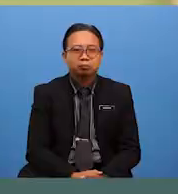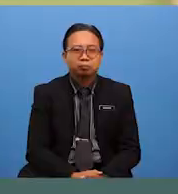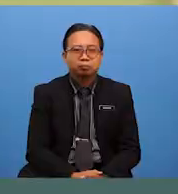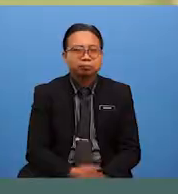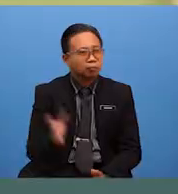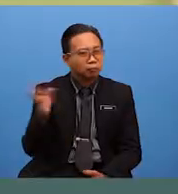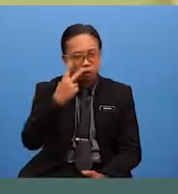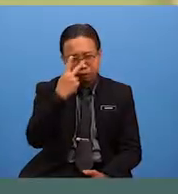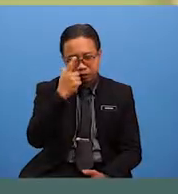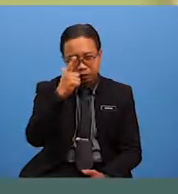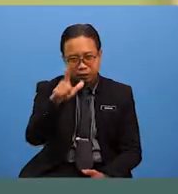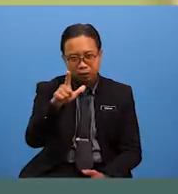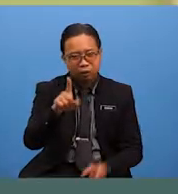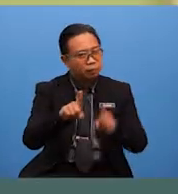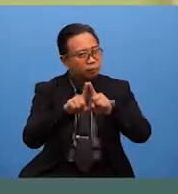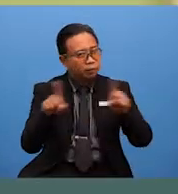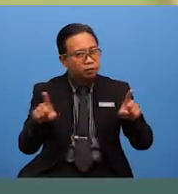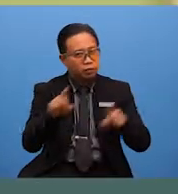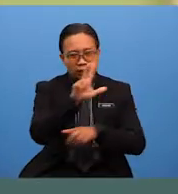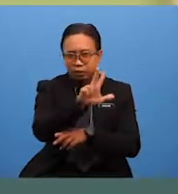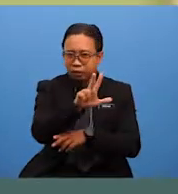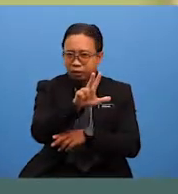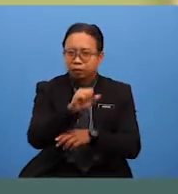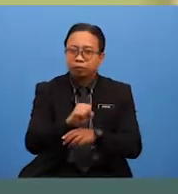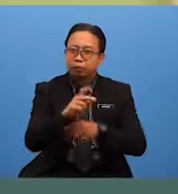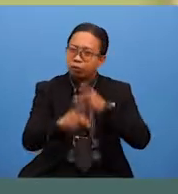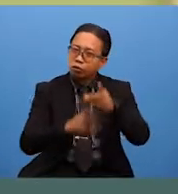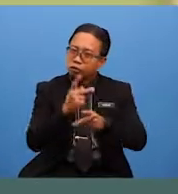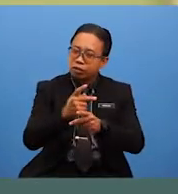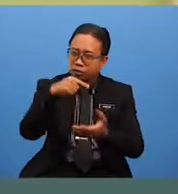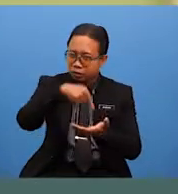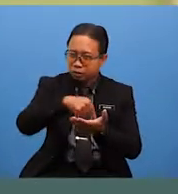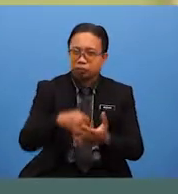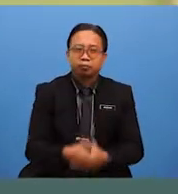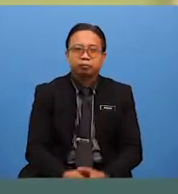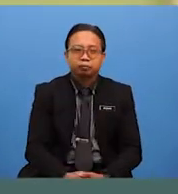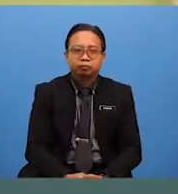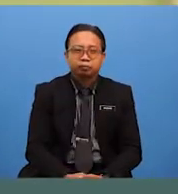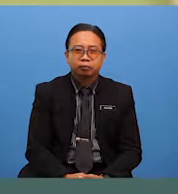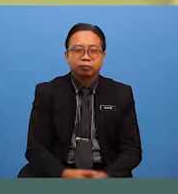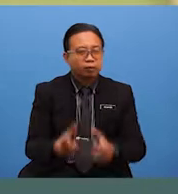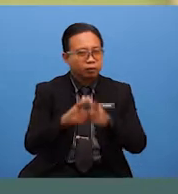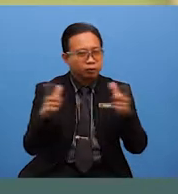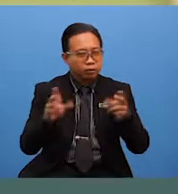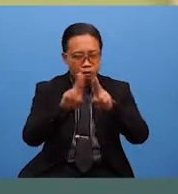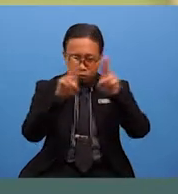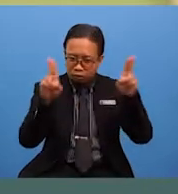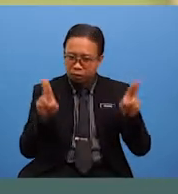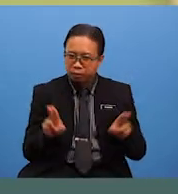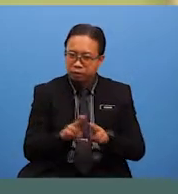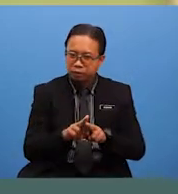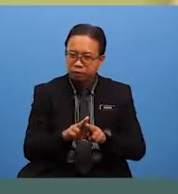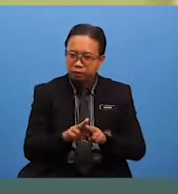Mari kita lihat perpisaan ke-33 proses ini perbedaan Oh yang menentukan